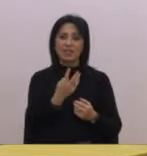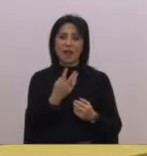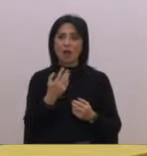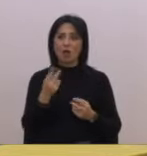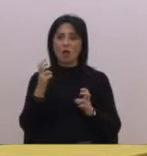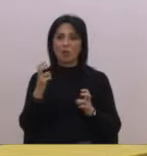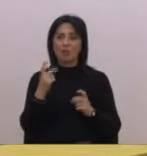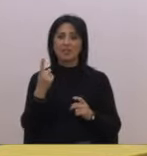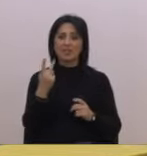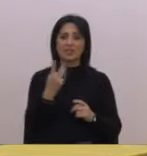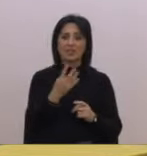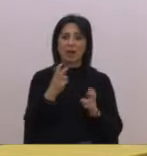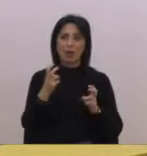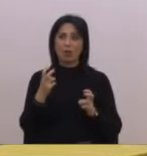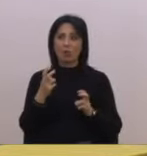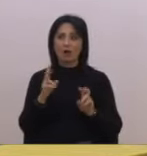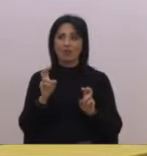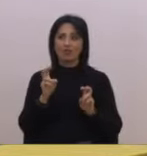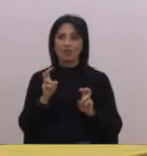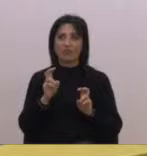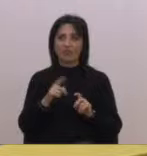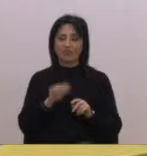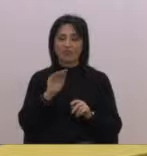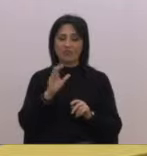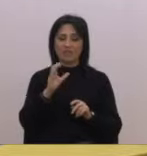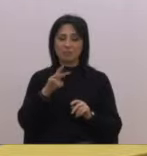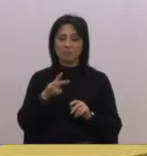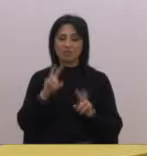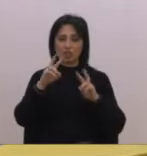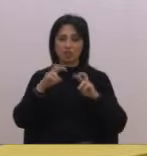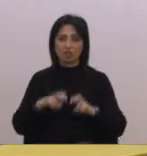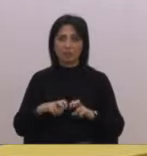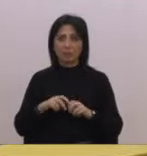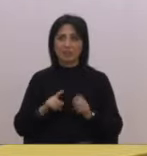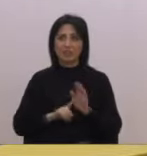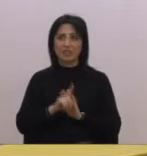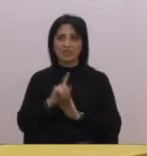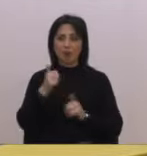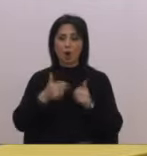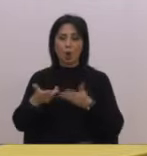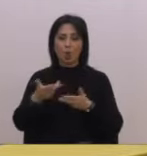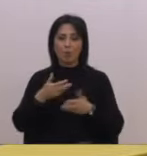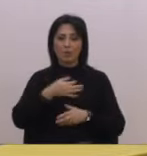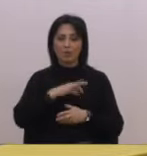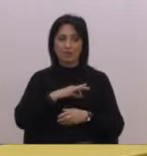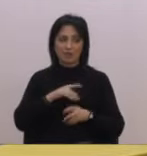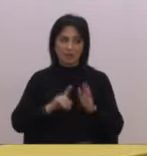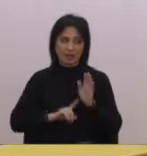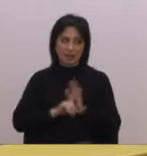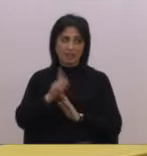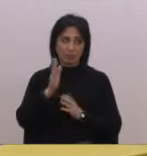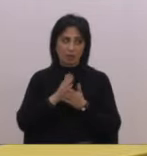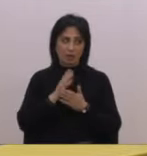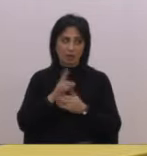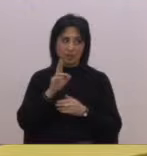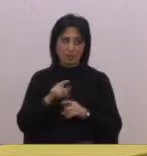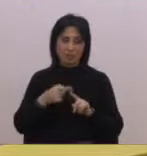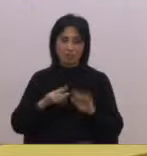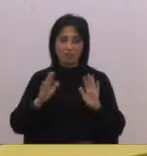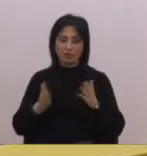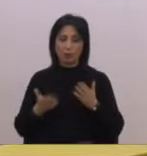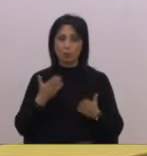სექტორის, საცალო ეგრეთ წოდებული FMCG სექტორის კვლევას იწყებს კონკურენციის სააგენტო, უბრალოდ დაწყებული აქვს და იმ